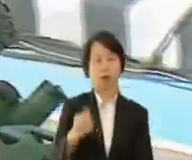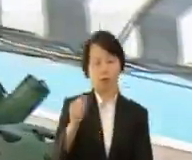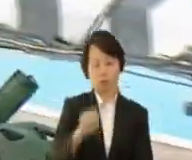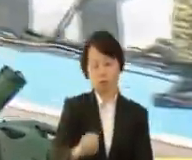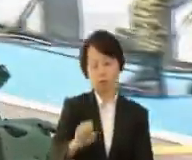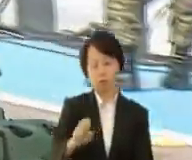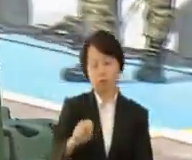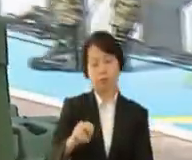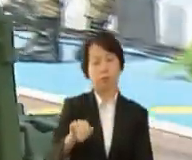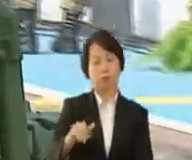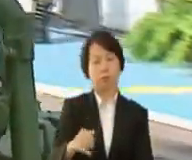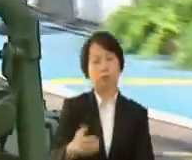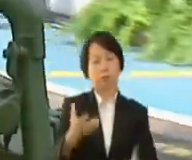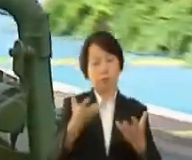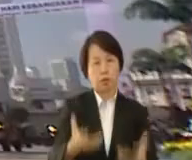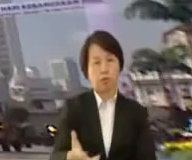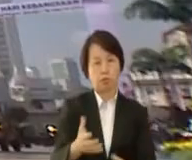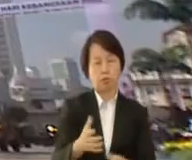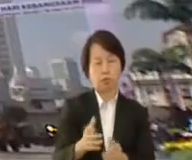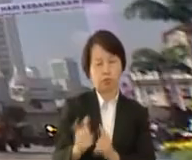persenjataan heavy machine gun.